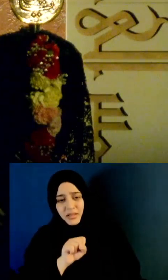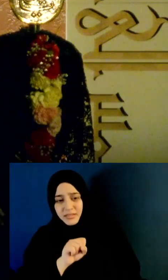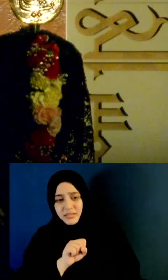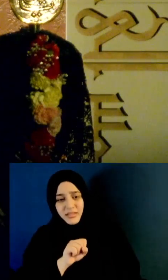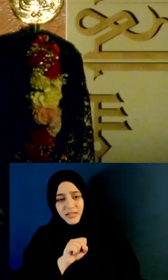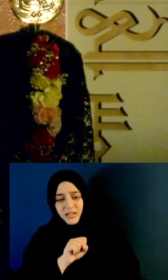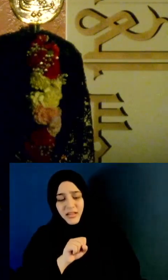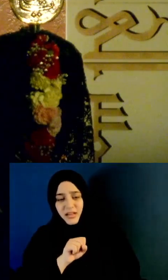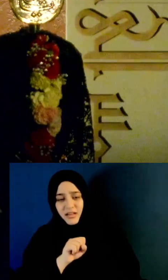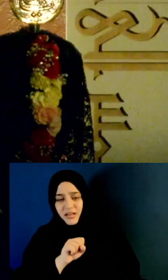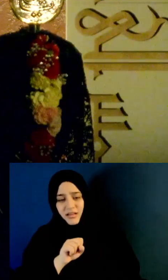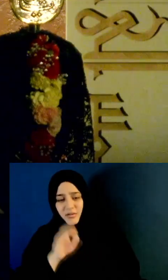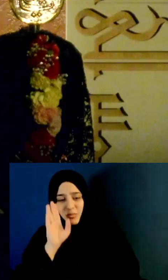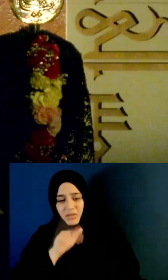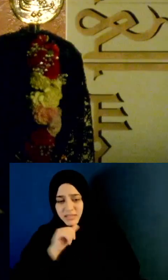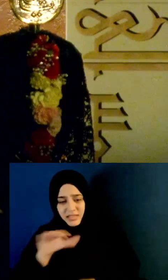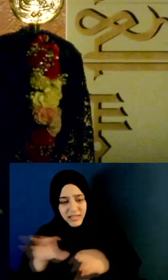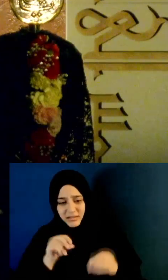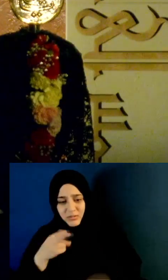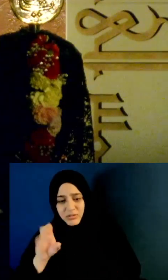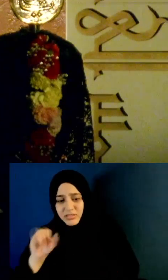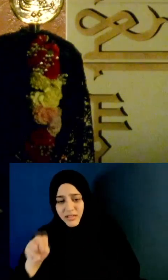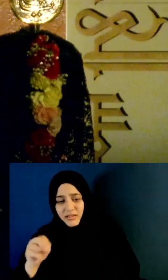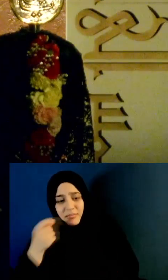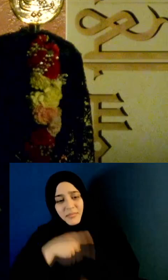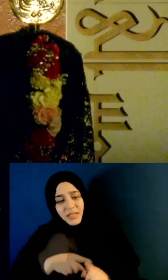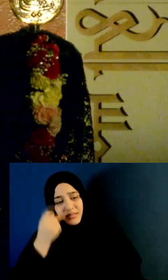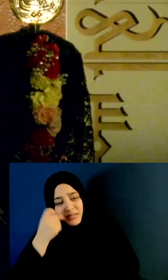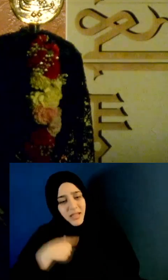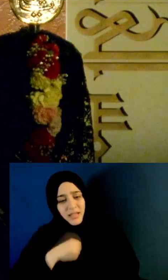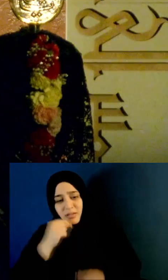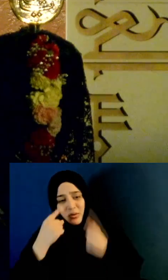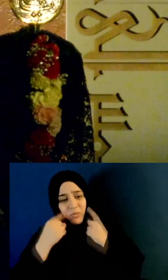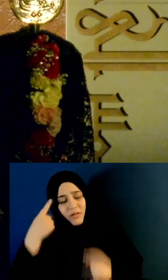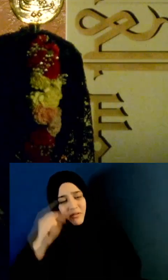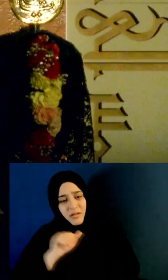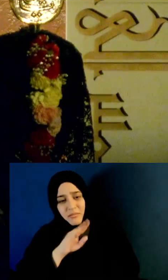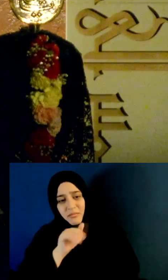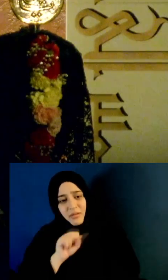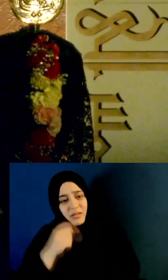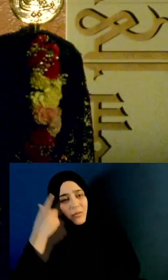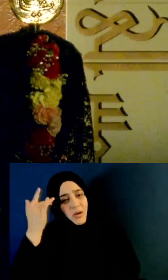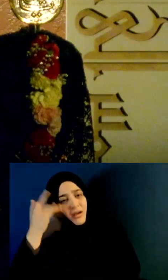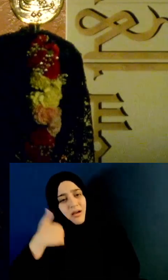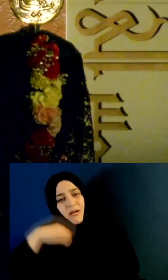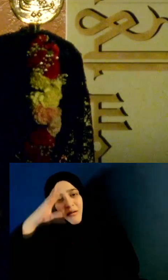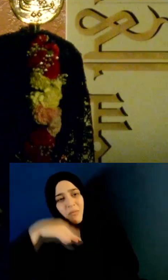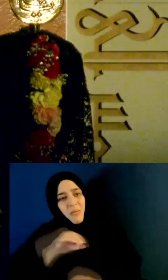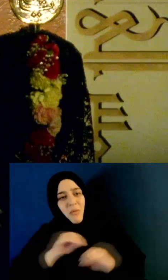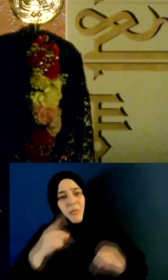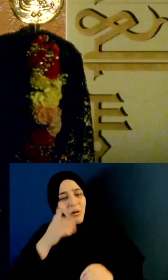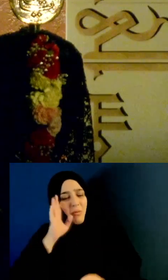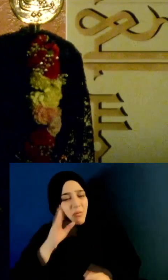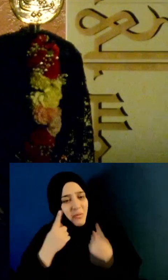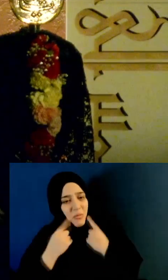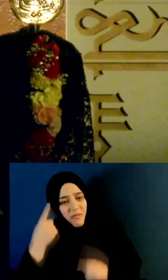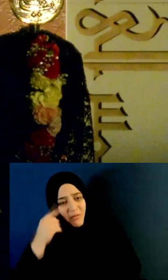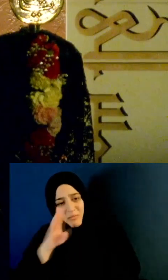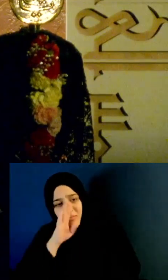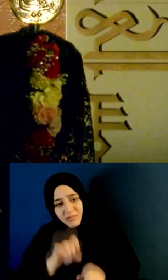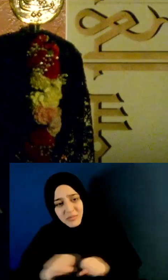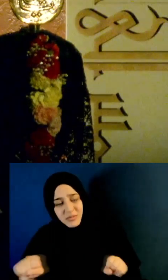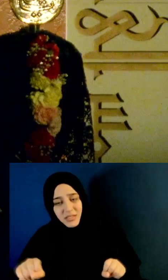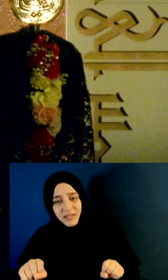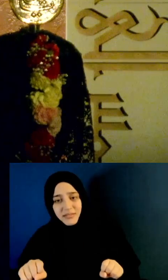ألا لعنة الله على القوم الظالمين إنا لله وإنا إليه